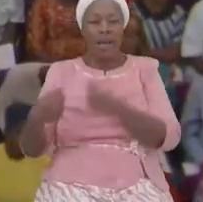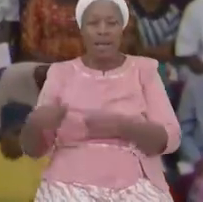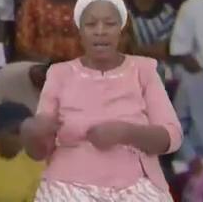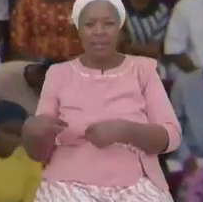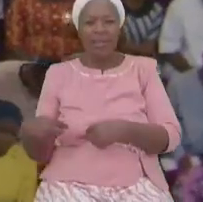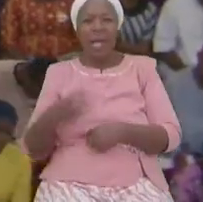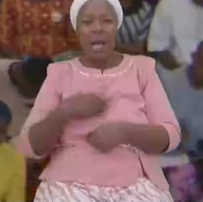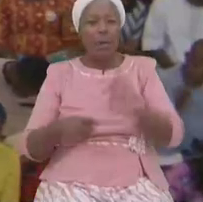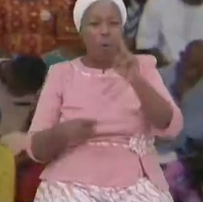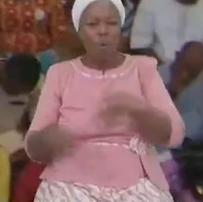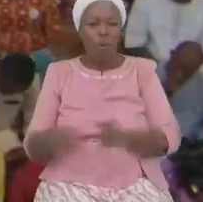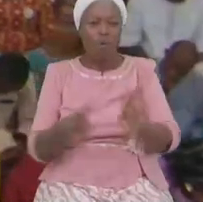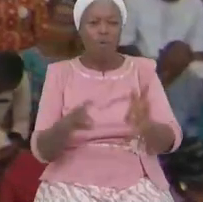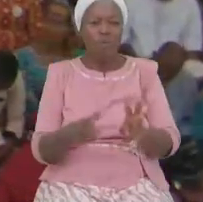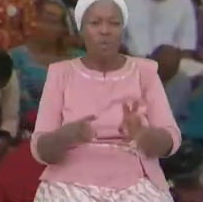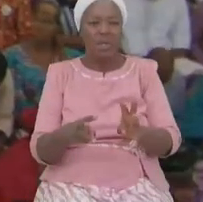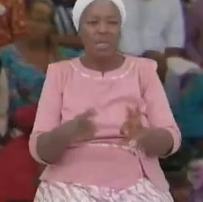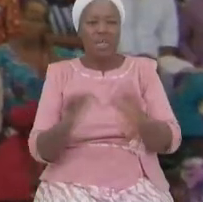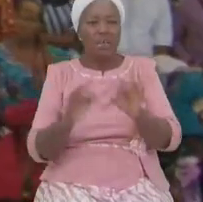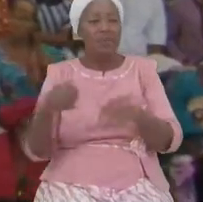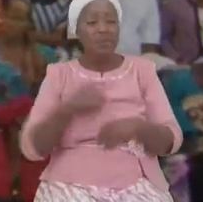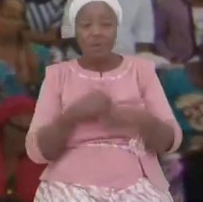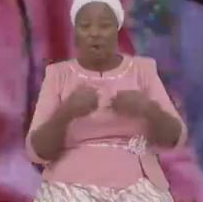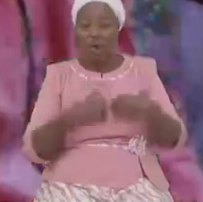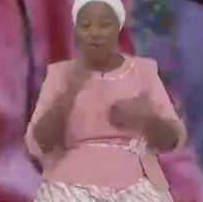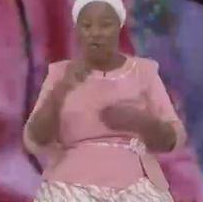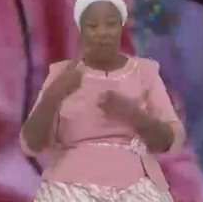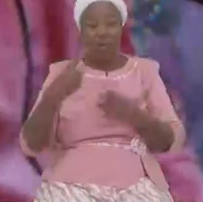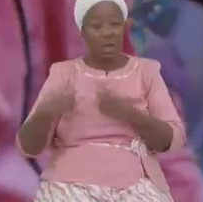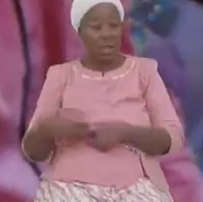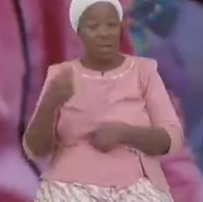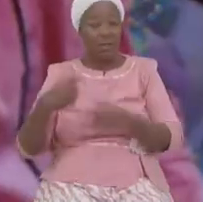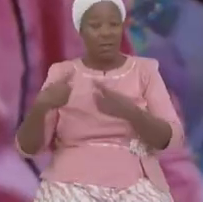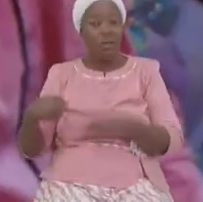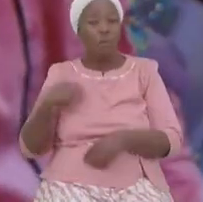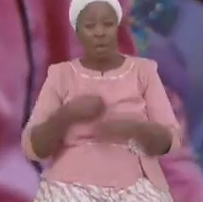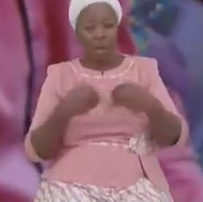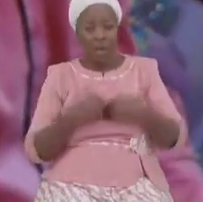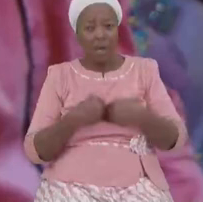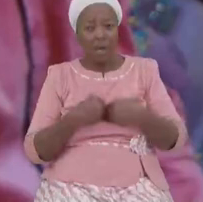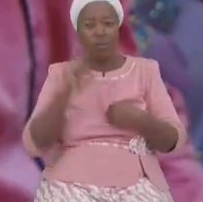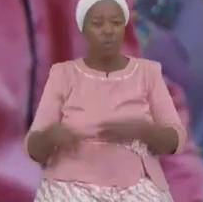et une même voix. Si nous avons un même cœur, nous aurons une même voix.